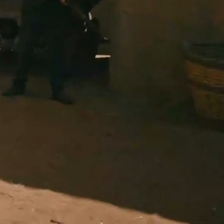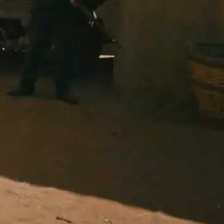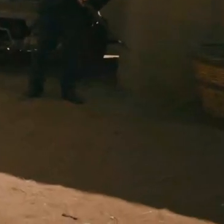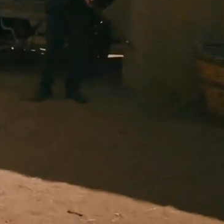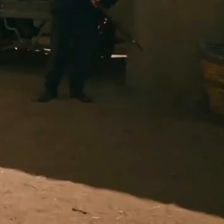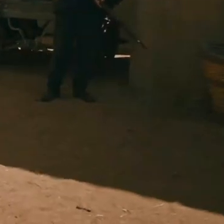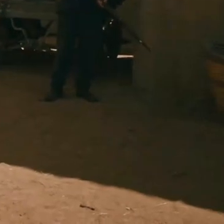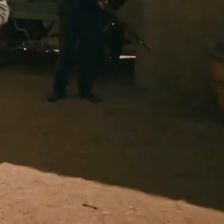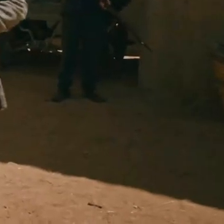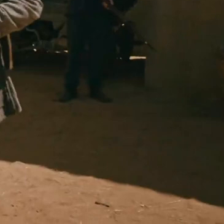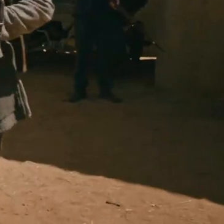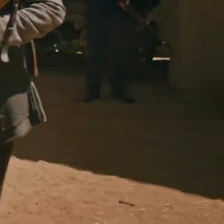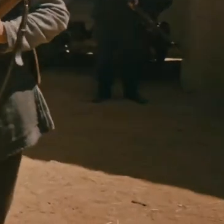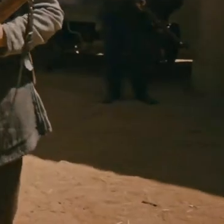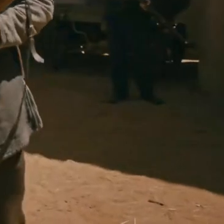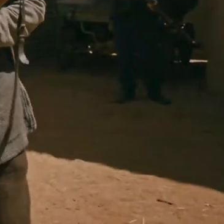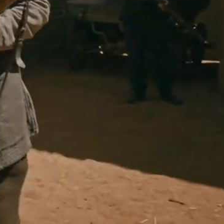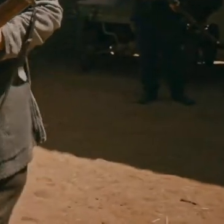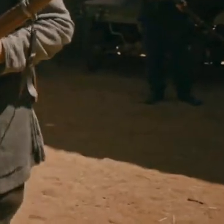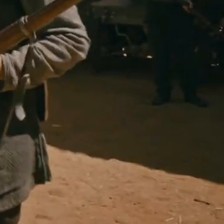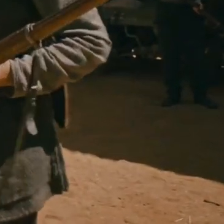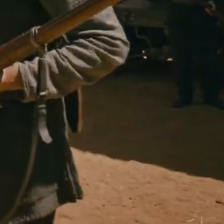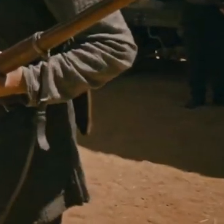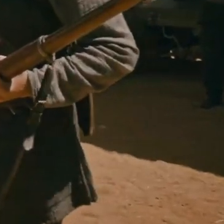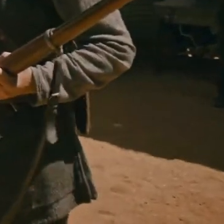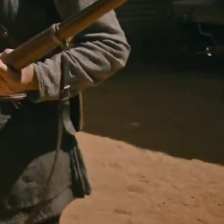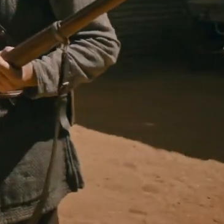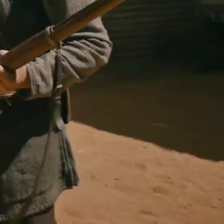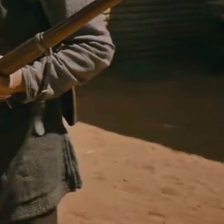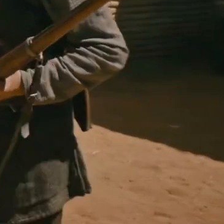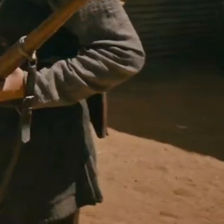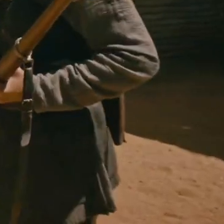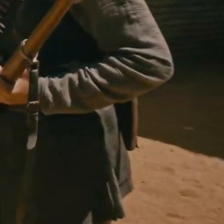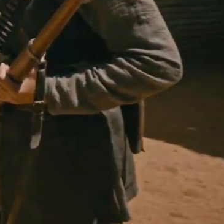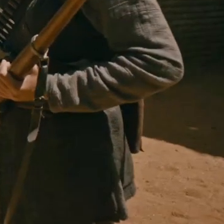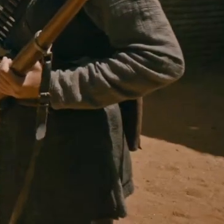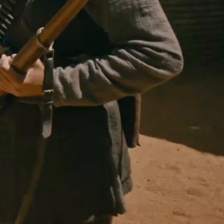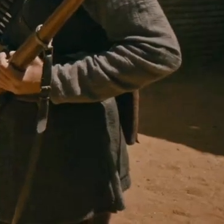Mevlüt de yüklü at arabasıyla kapattıkları geçitten uzaklaştı. Mehmet'in ardından bakıyor.